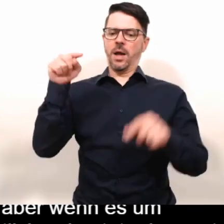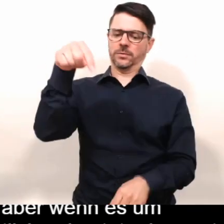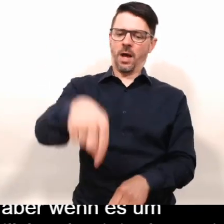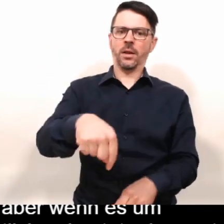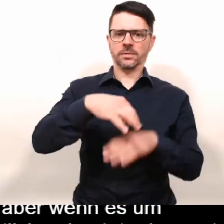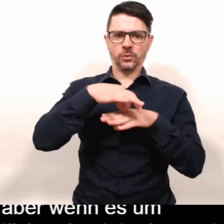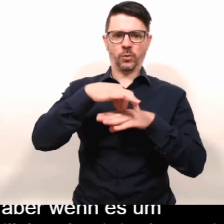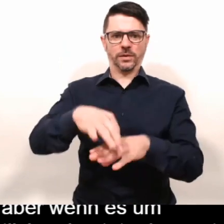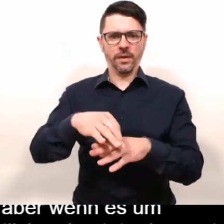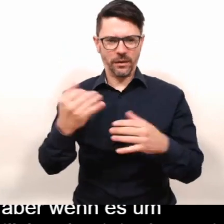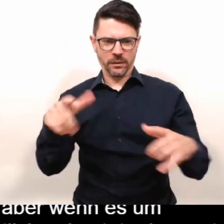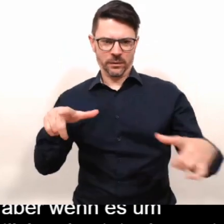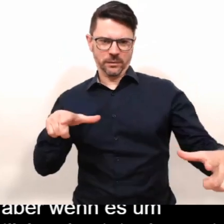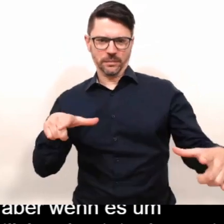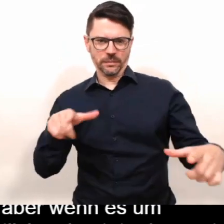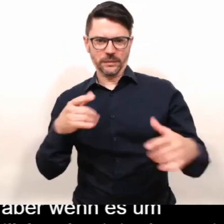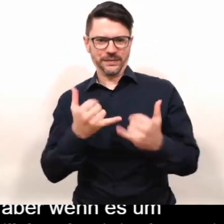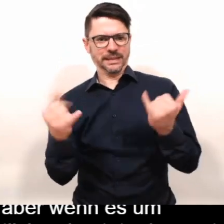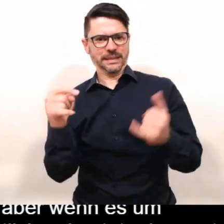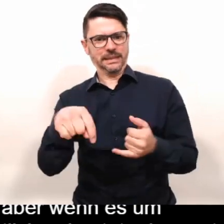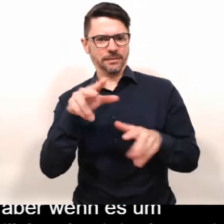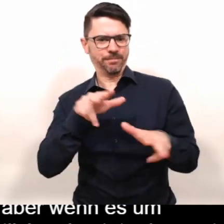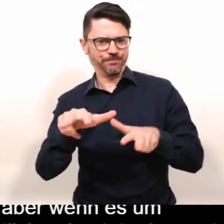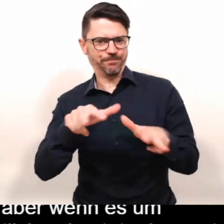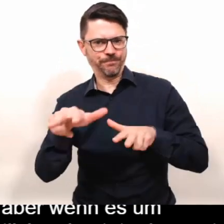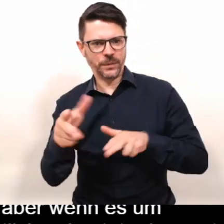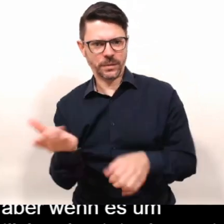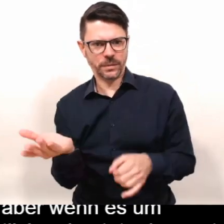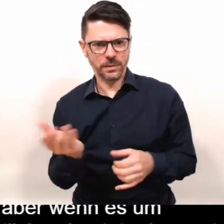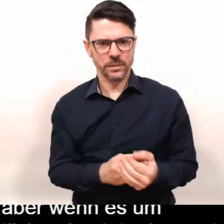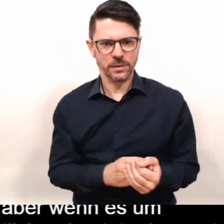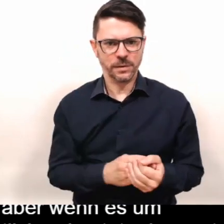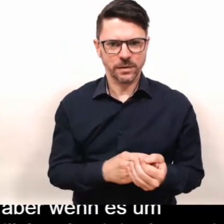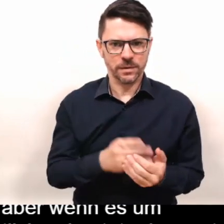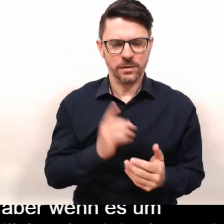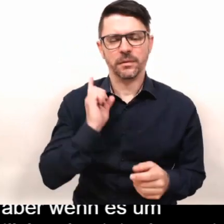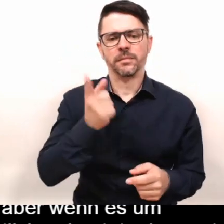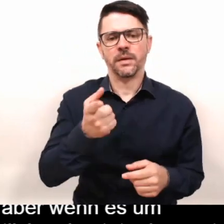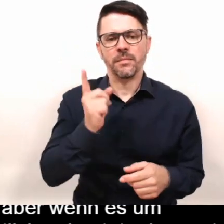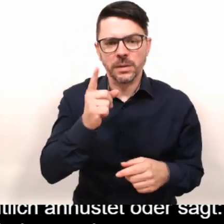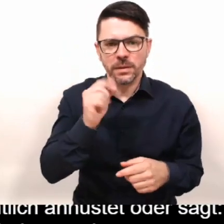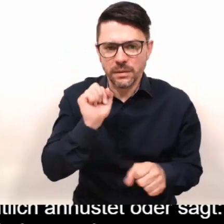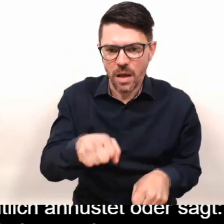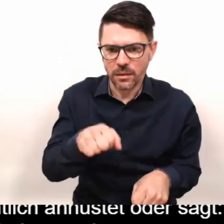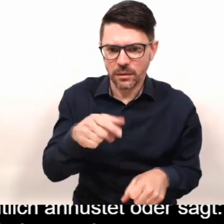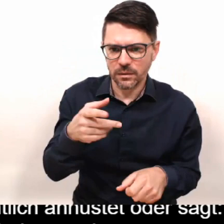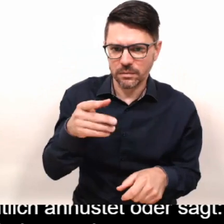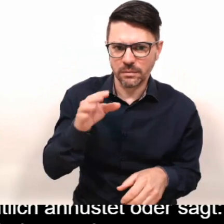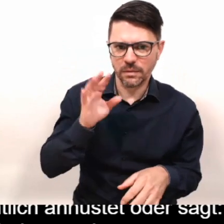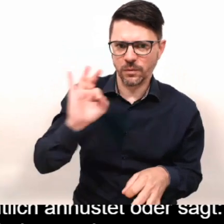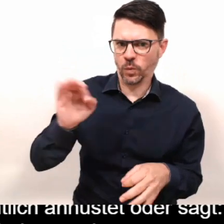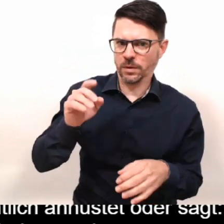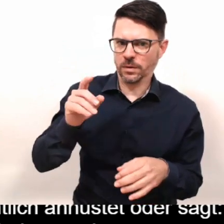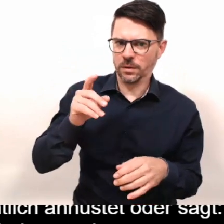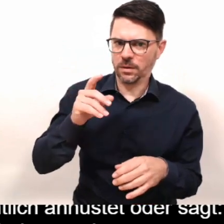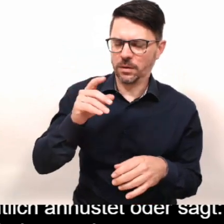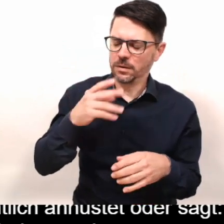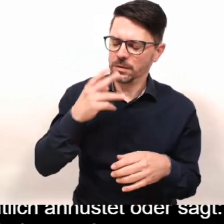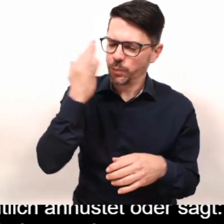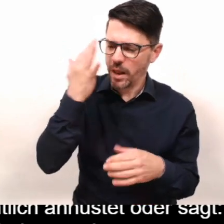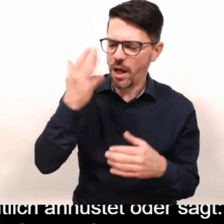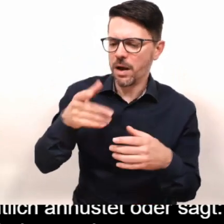echte Gefährdungen und auch Belastungen für andere Mitbürger vermeidet. Die